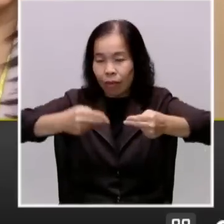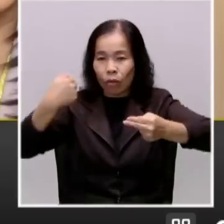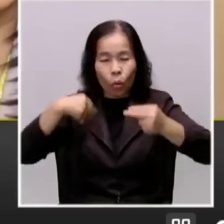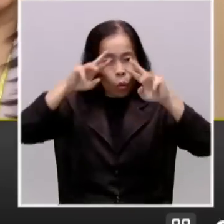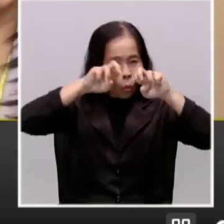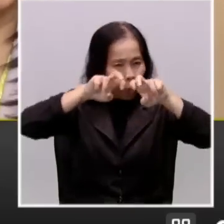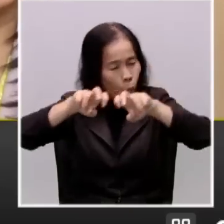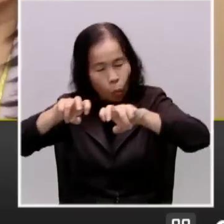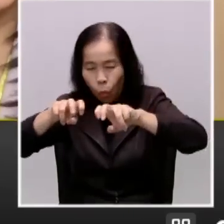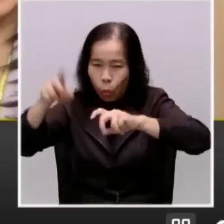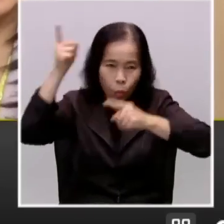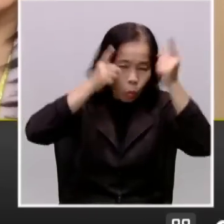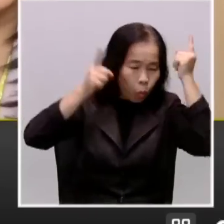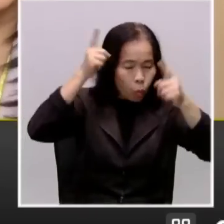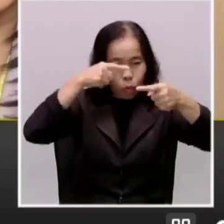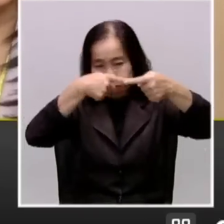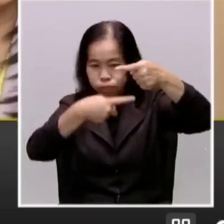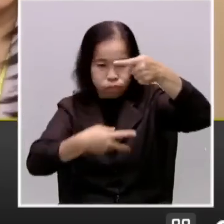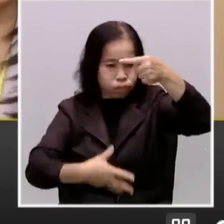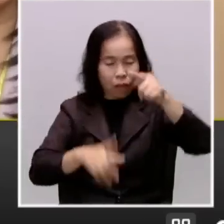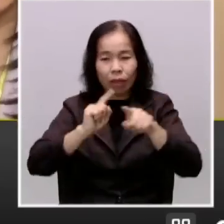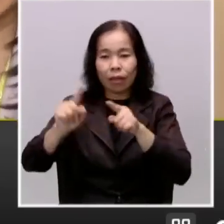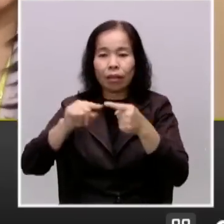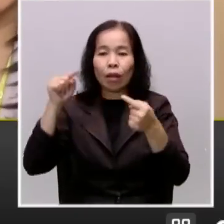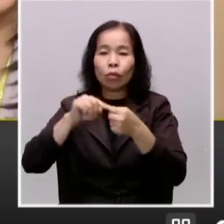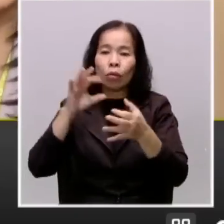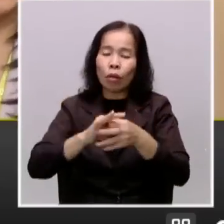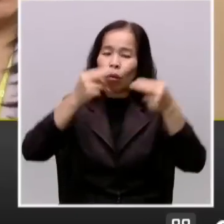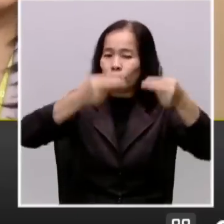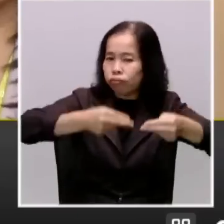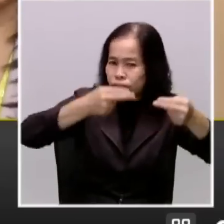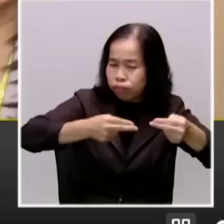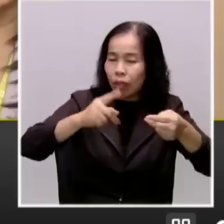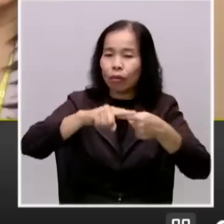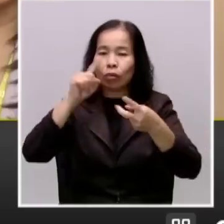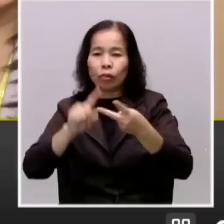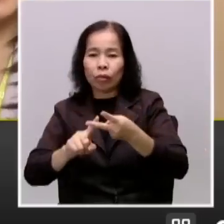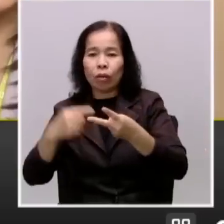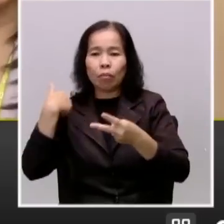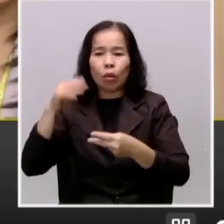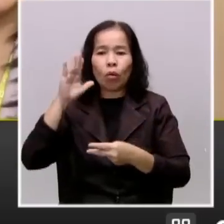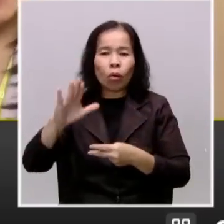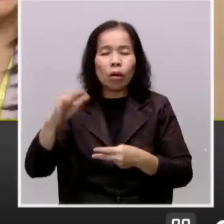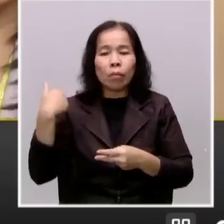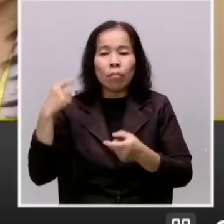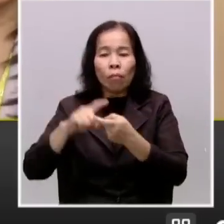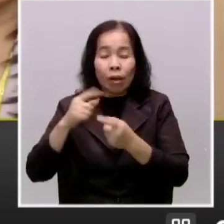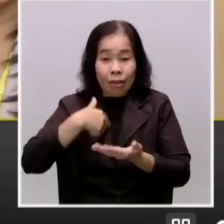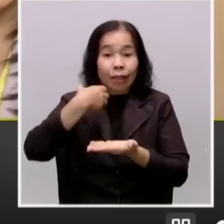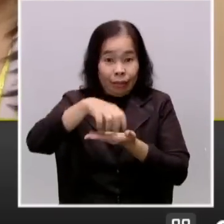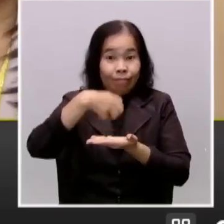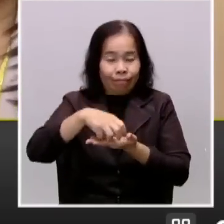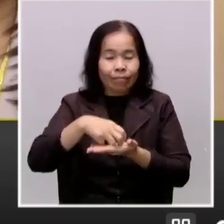ไปต่างๆนานาค่ะว่ามีปัจจัยหลายอย่างนะคะทั้งในเรื่องของสมรภูมิรบแล้วก็เรื่องการเมืองภายในของรัสเซียเองด้วยเดี๋ยววันนี้พามาดูร